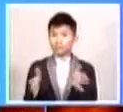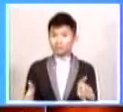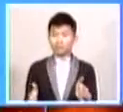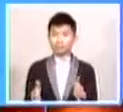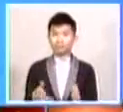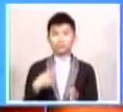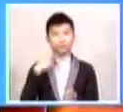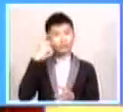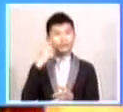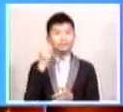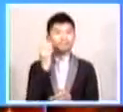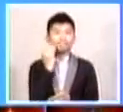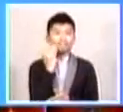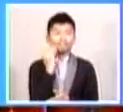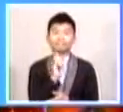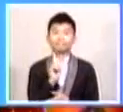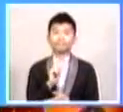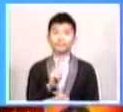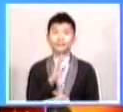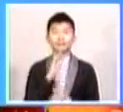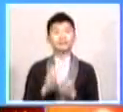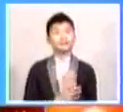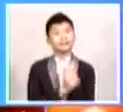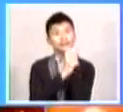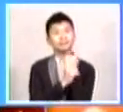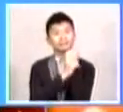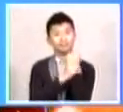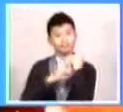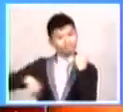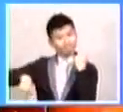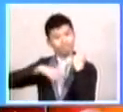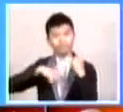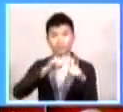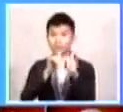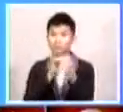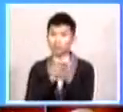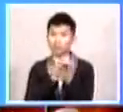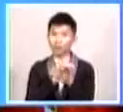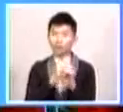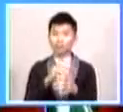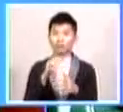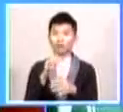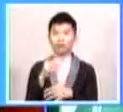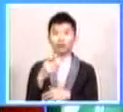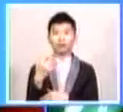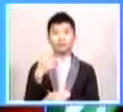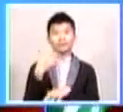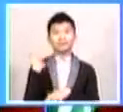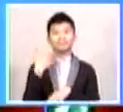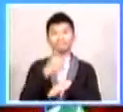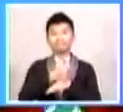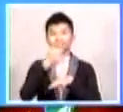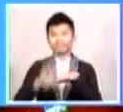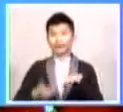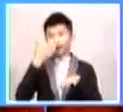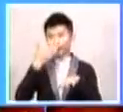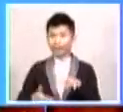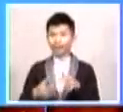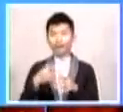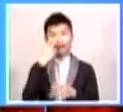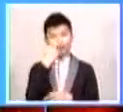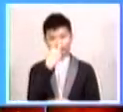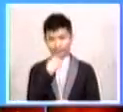到最不舍的是我们的支持者，在这个党失败的时候，他们的泪水 他们